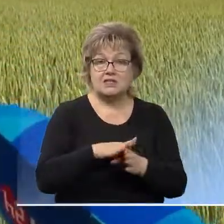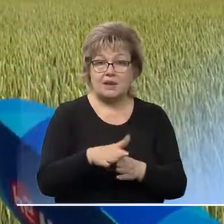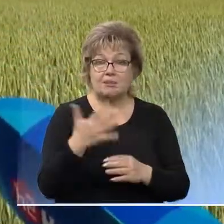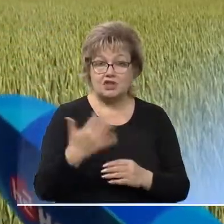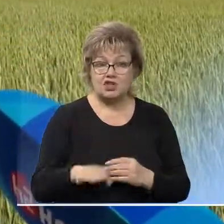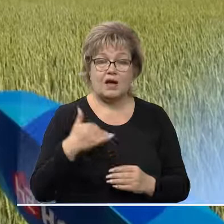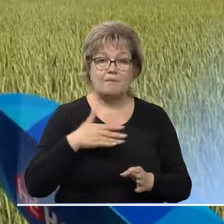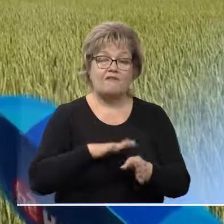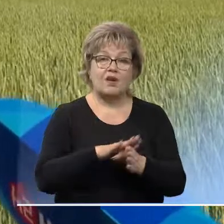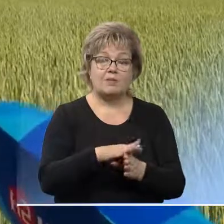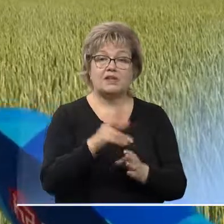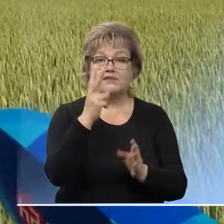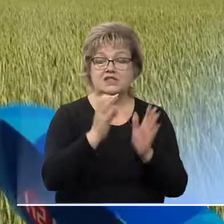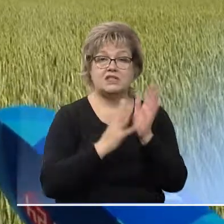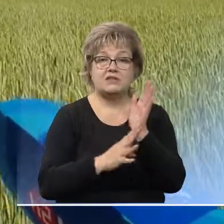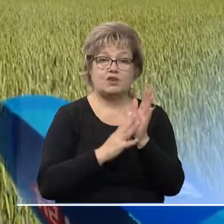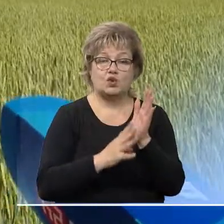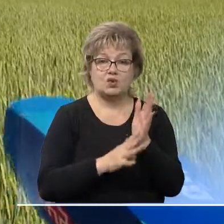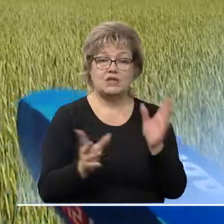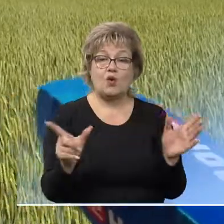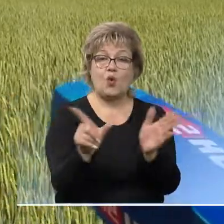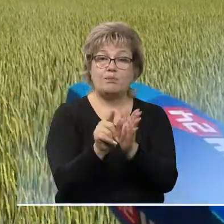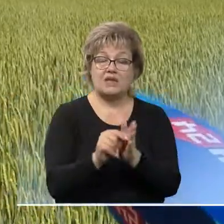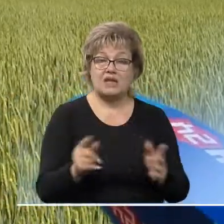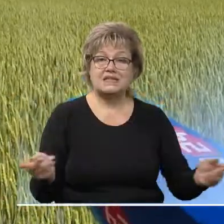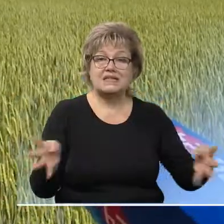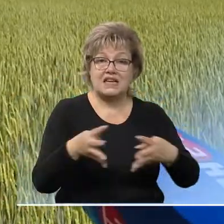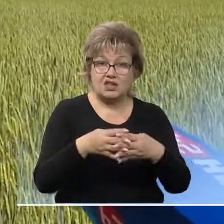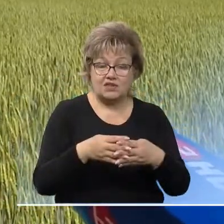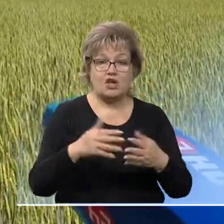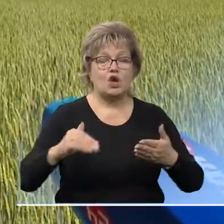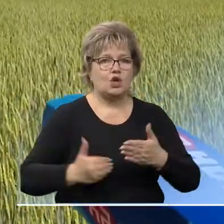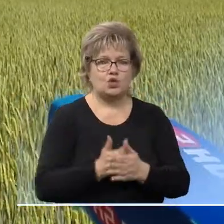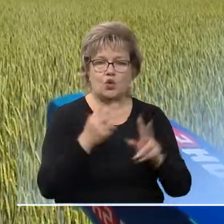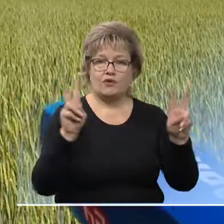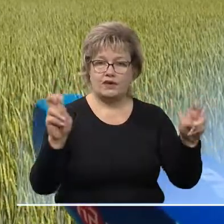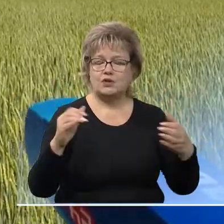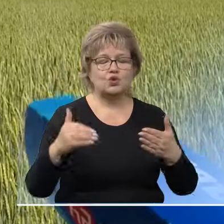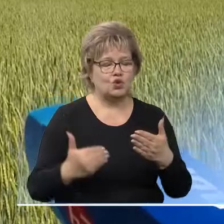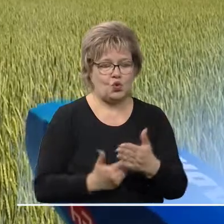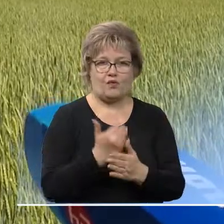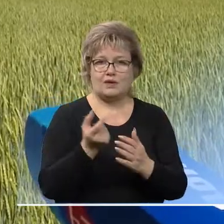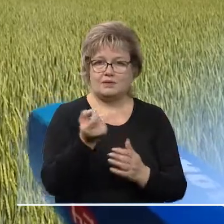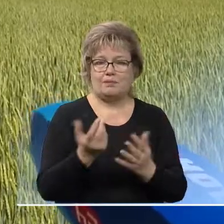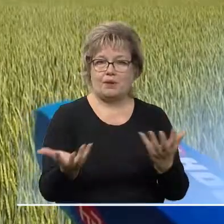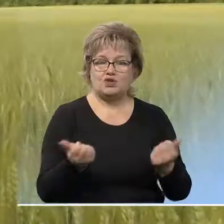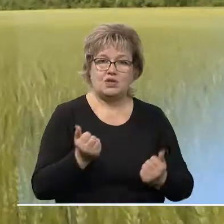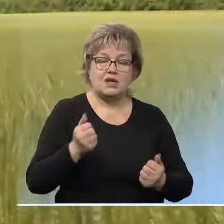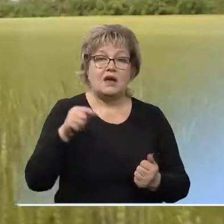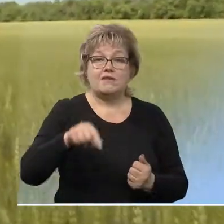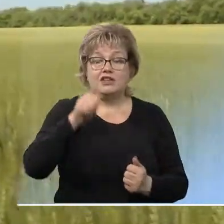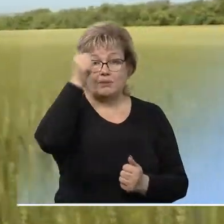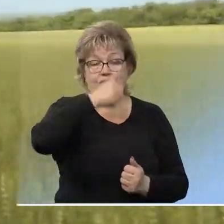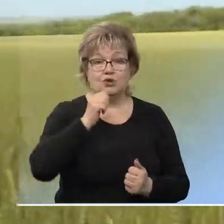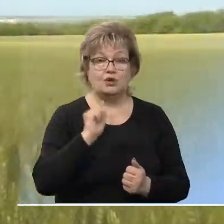гибридизация, мы выполнили 290 комбинаций, скрещивание, это новые сорта, абсолютно новые генотипы получаются. В